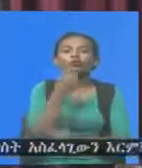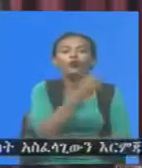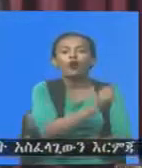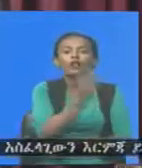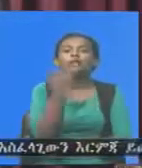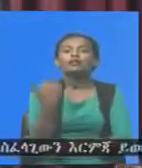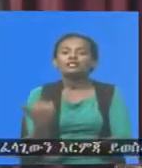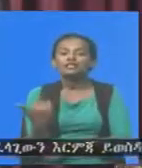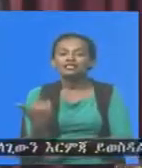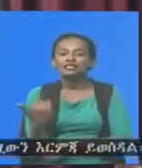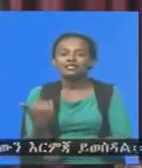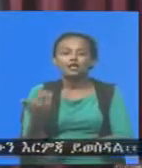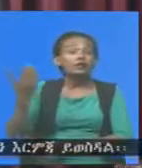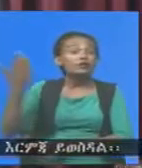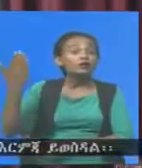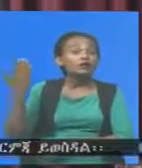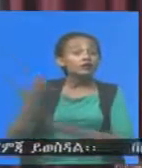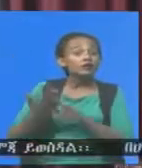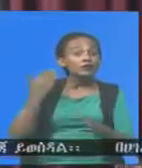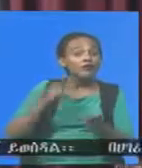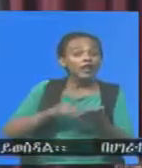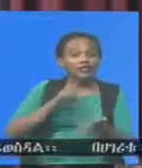ለምን? በቀደም እንዳነሳሁት ነው።